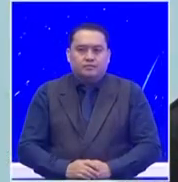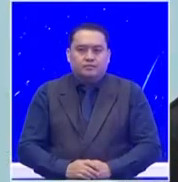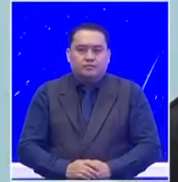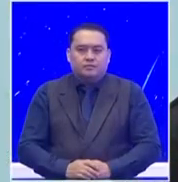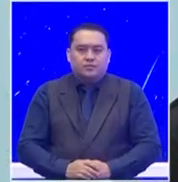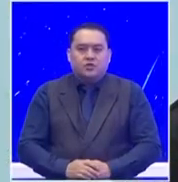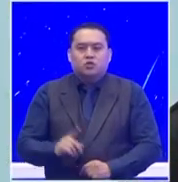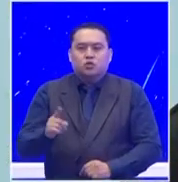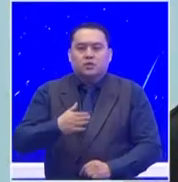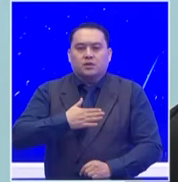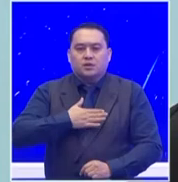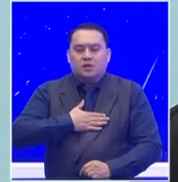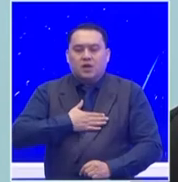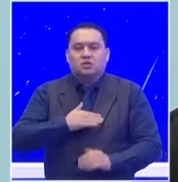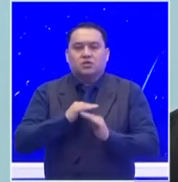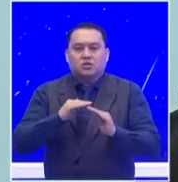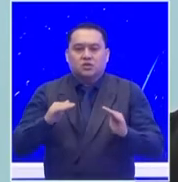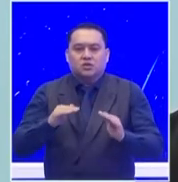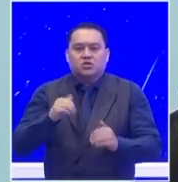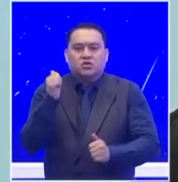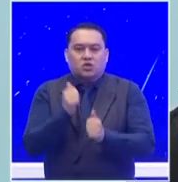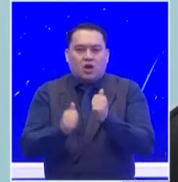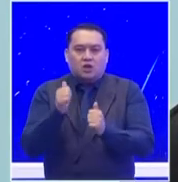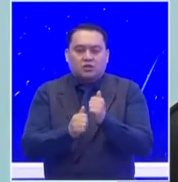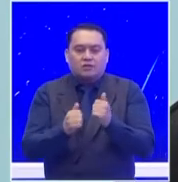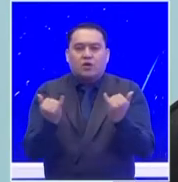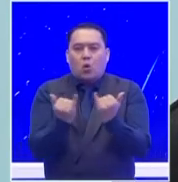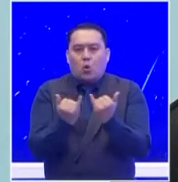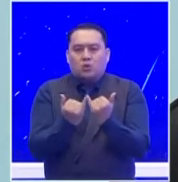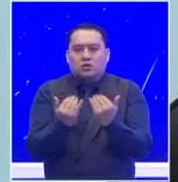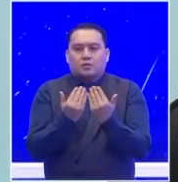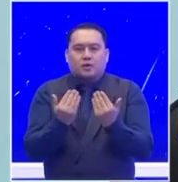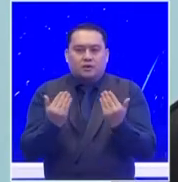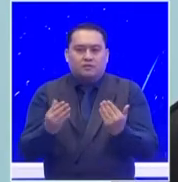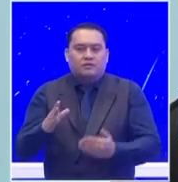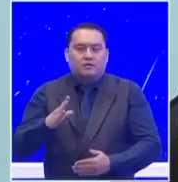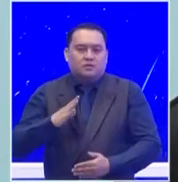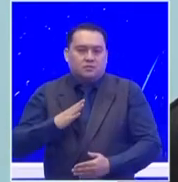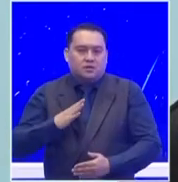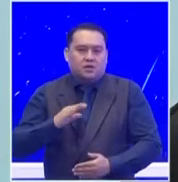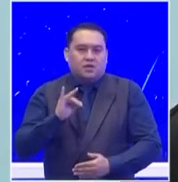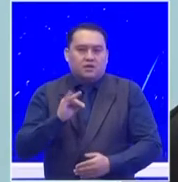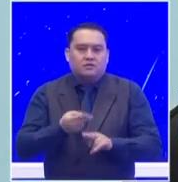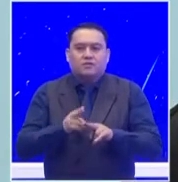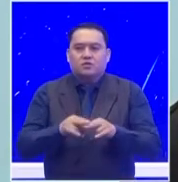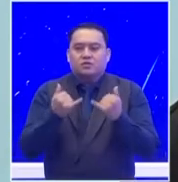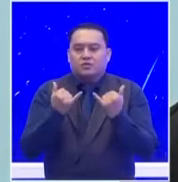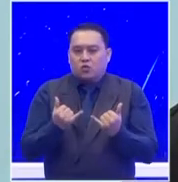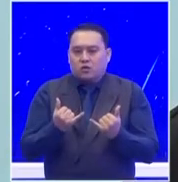Наши дети частые гости именно в музей Танышбаева. И вот они